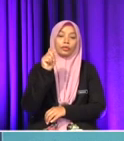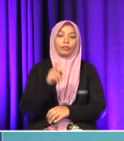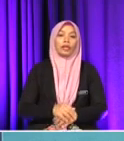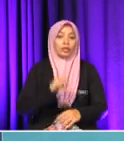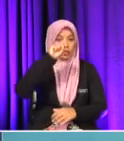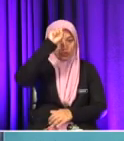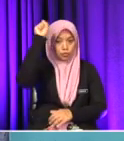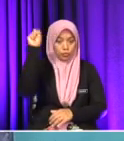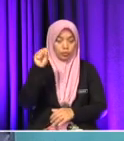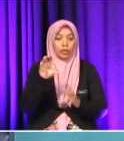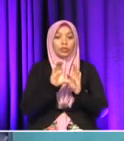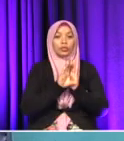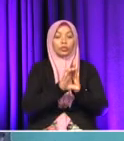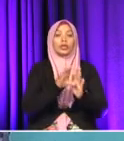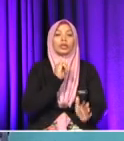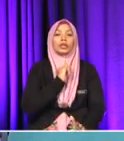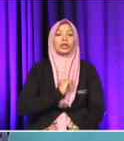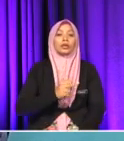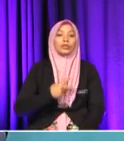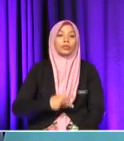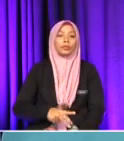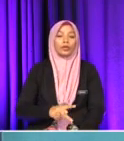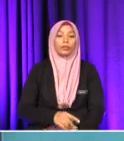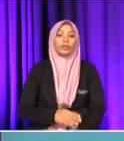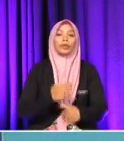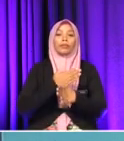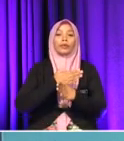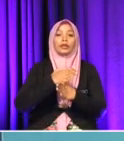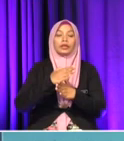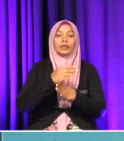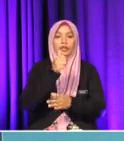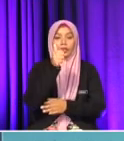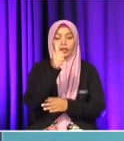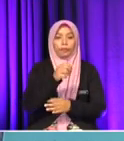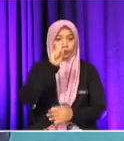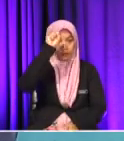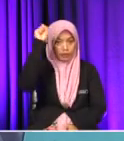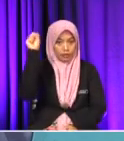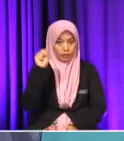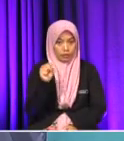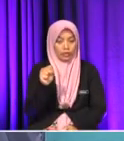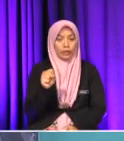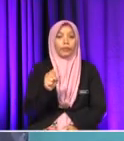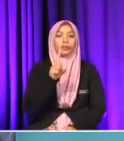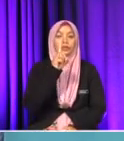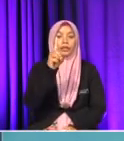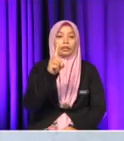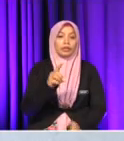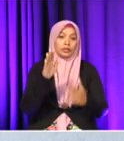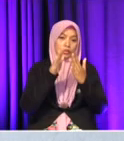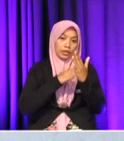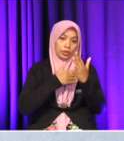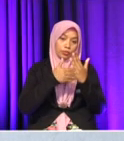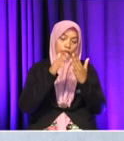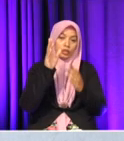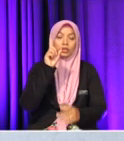contoh ide titik soal dan yang pertama jadwal 1 merupakan